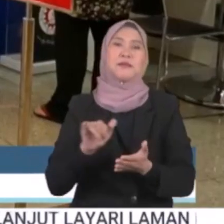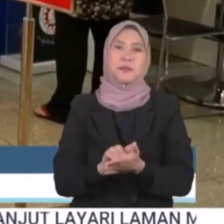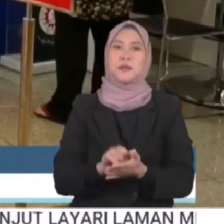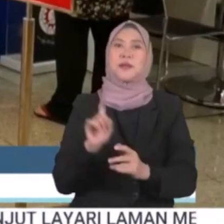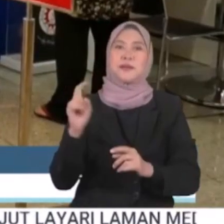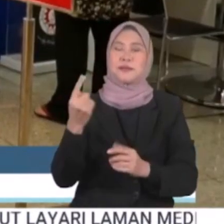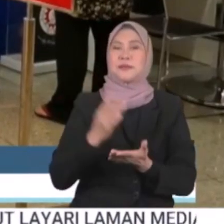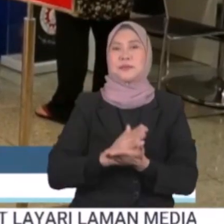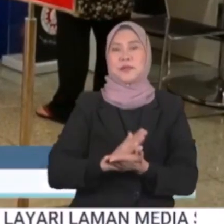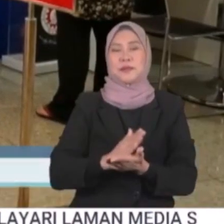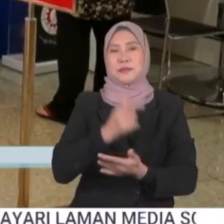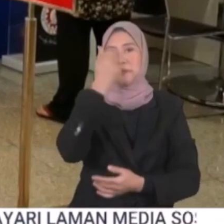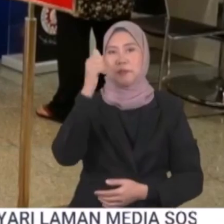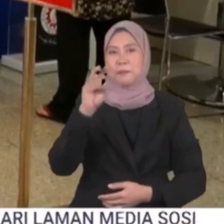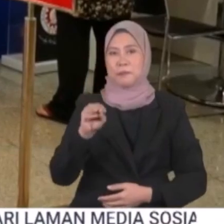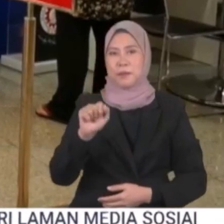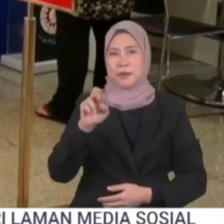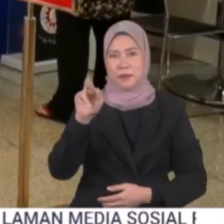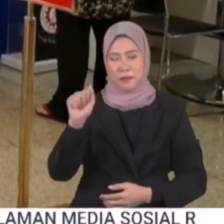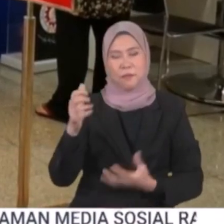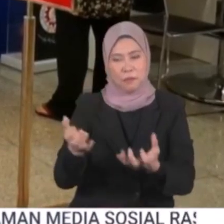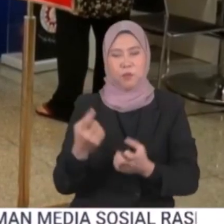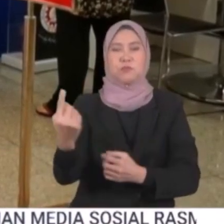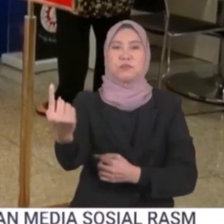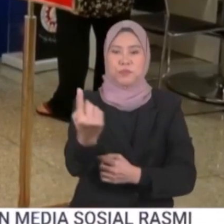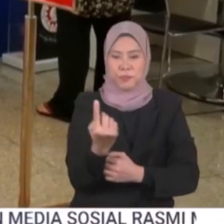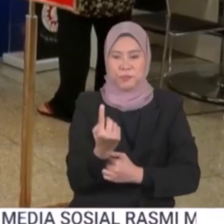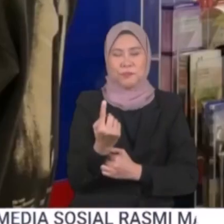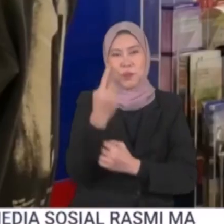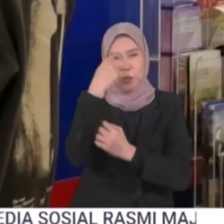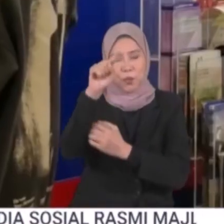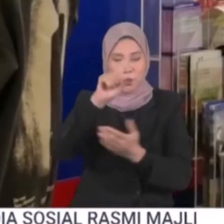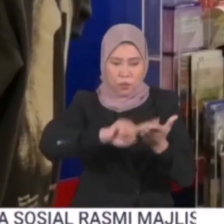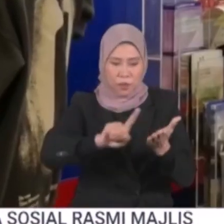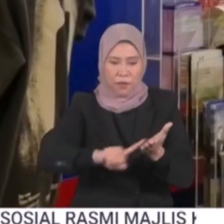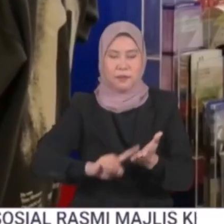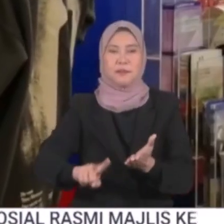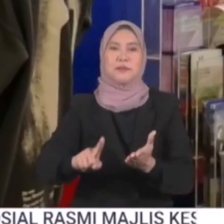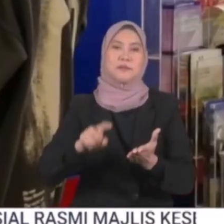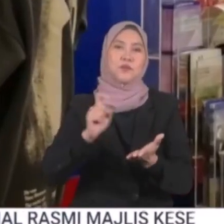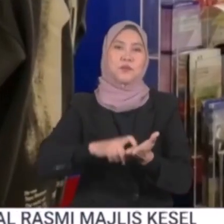bersifat sementara kerana marah mahu mereka tampil buat pelarasan untuk menyelesaikannya.